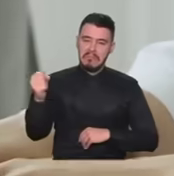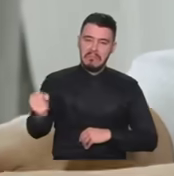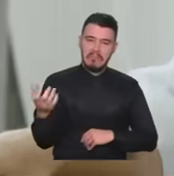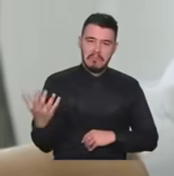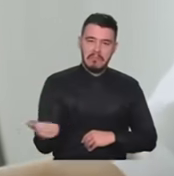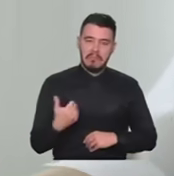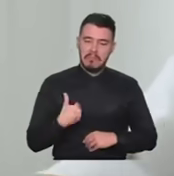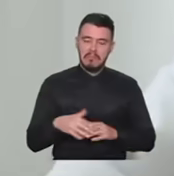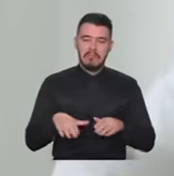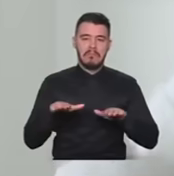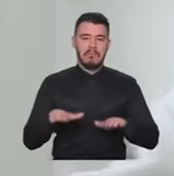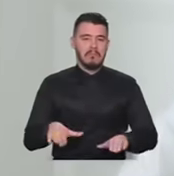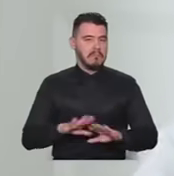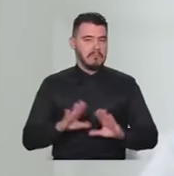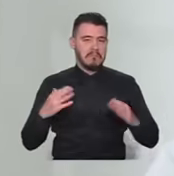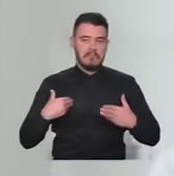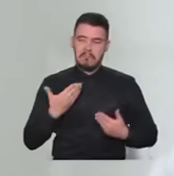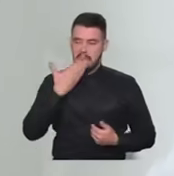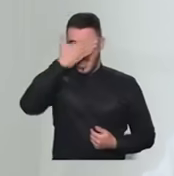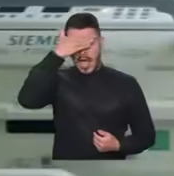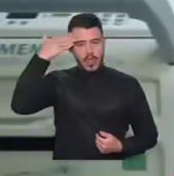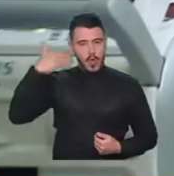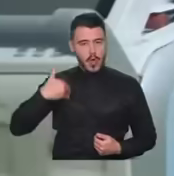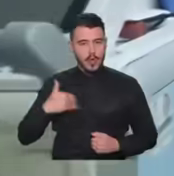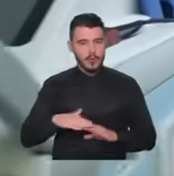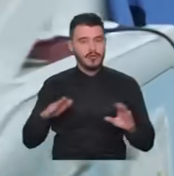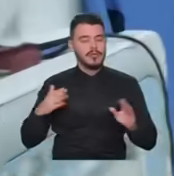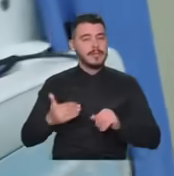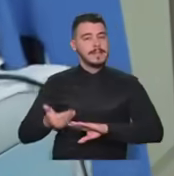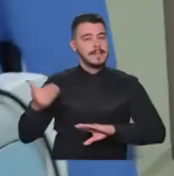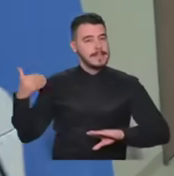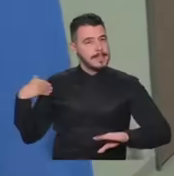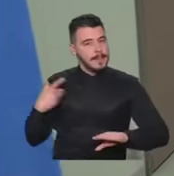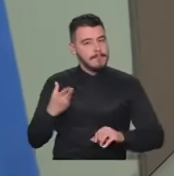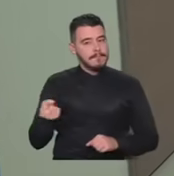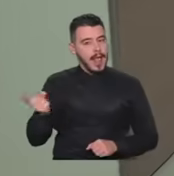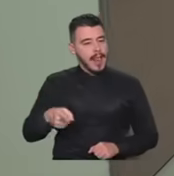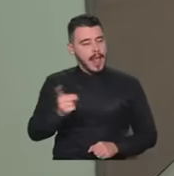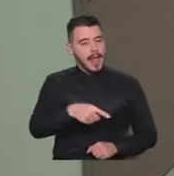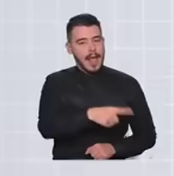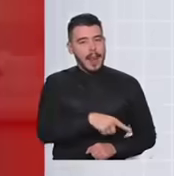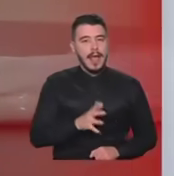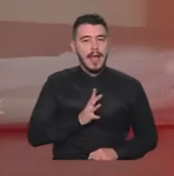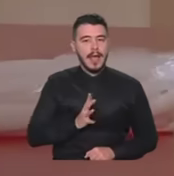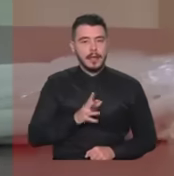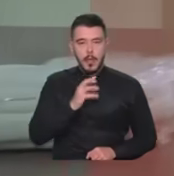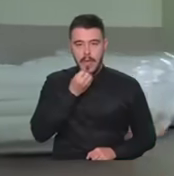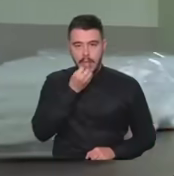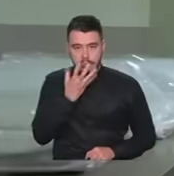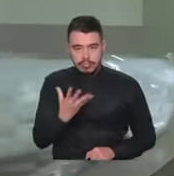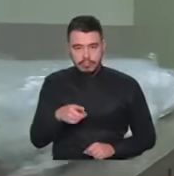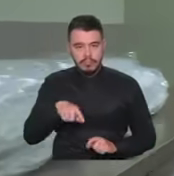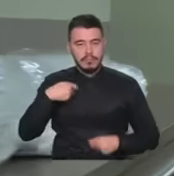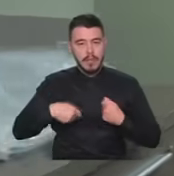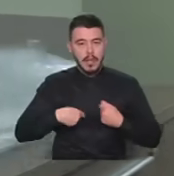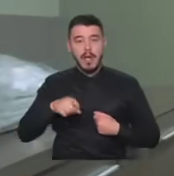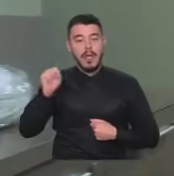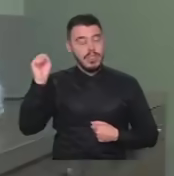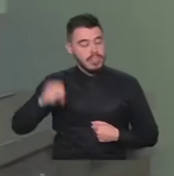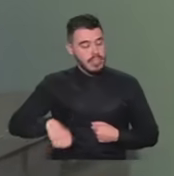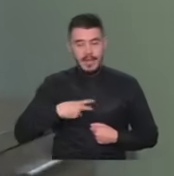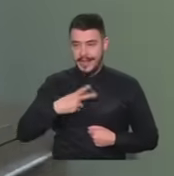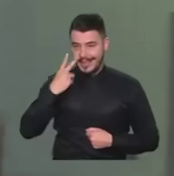μικροσκόπιο έχουν μπει και μια σειρά από άλλες καταγγελίες σε βάρος του 50χρονου από ασθενείς στα νοσοκομεία που εργαζόταν. Τον γνώρισα. Μόλις τον είδα,